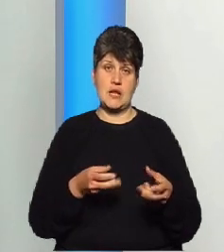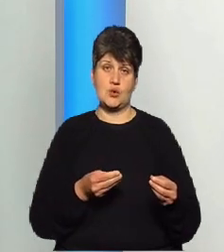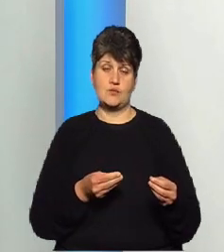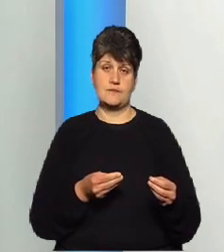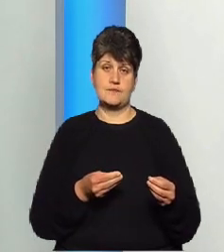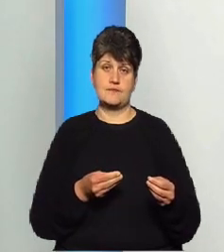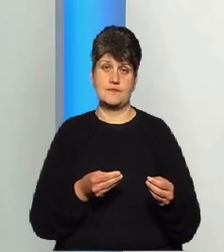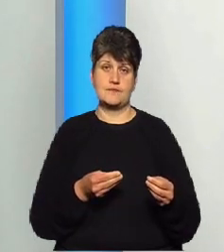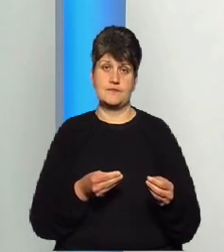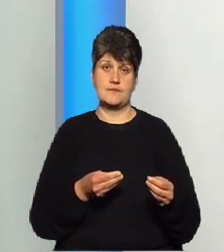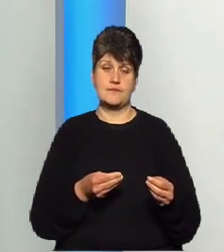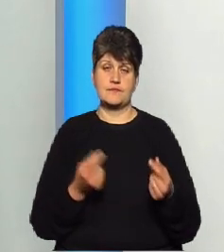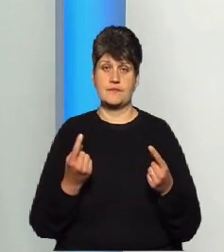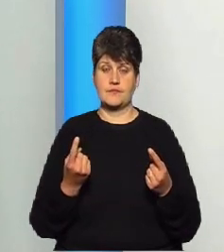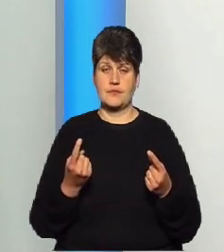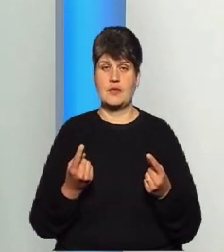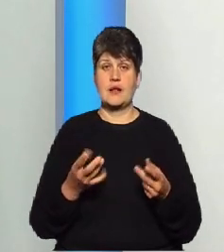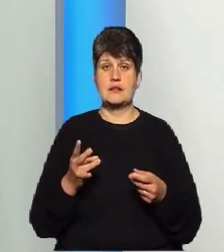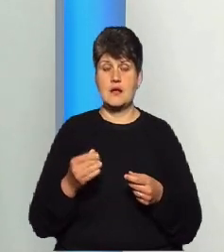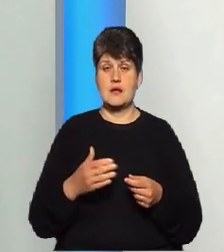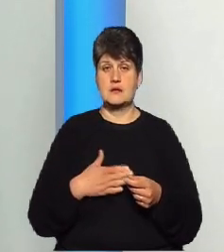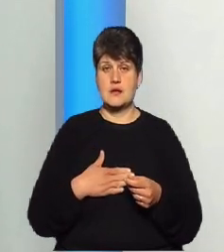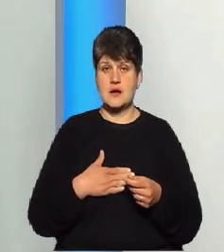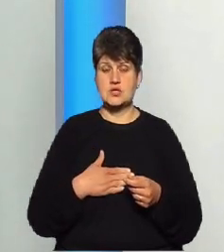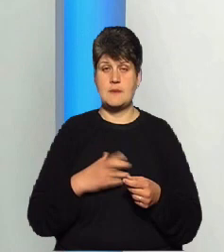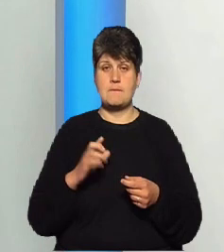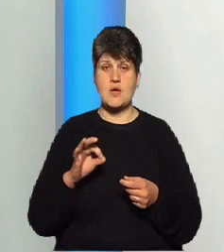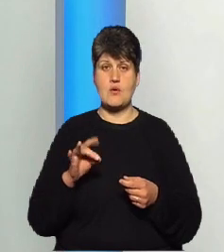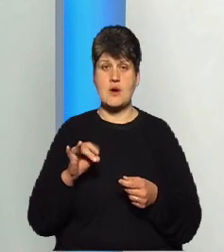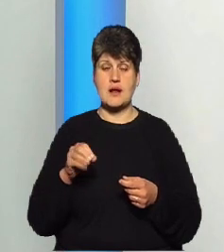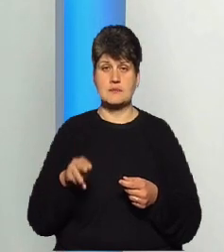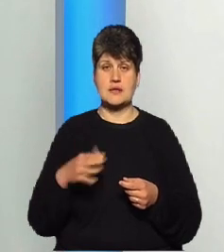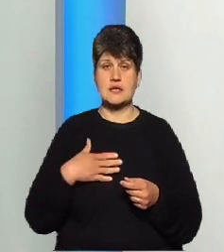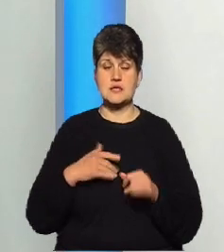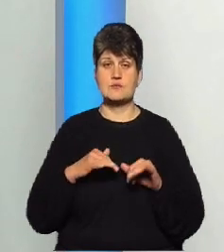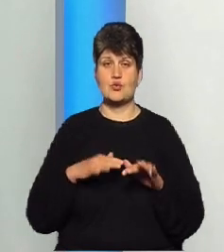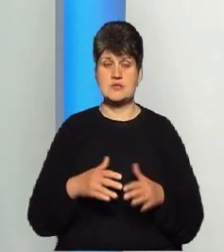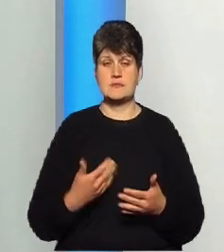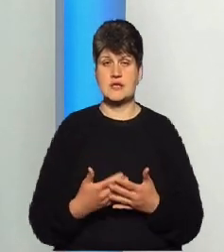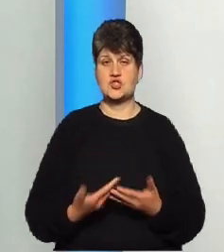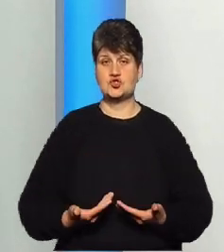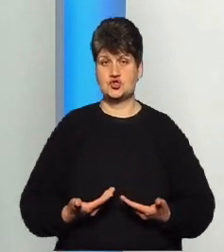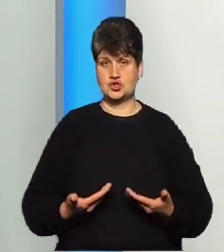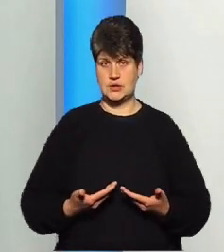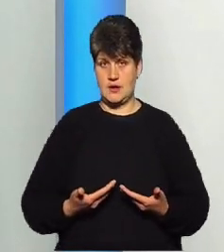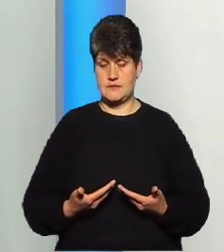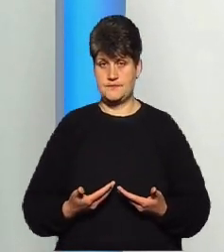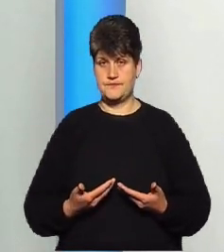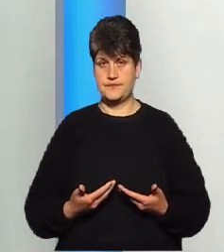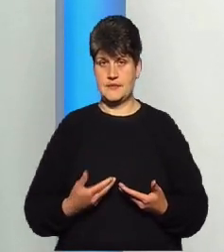суттєво на наші, не то що біоритми, а взагалі на весь наш спосіб і стиль життя, і на психологічний